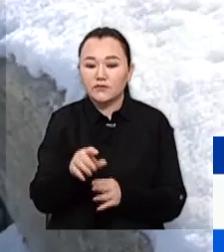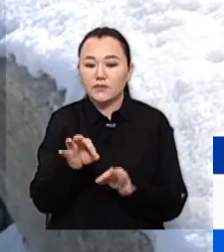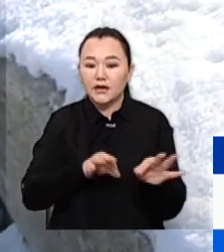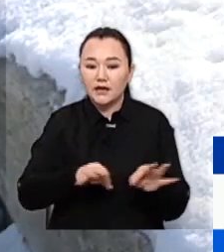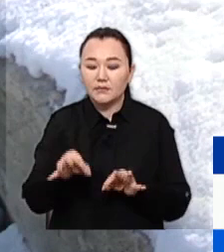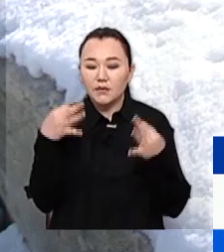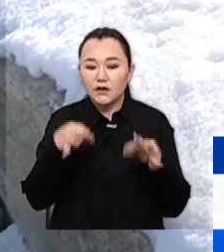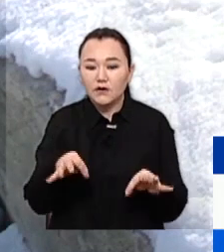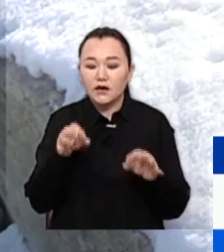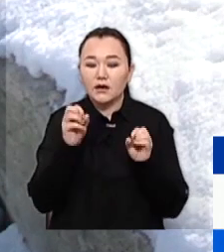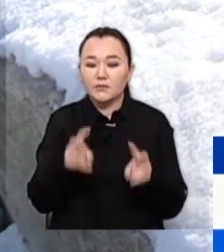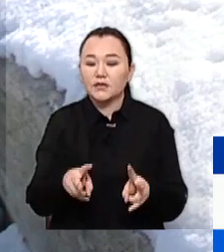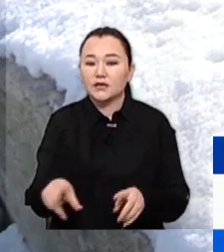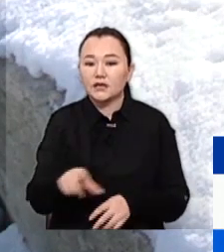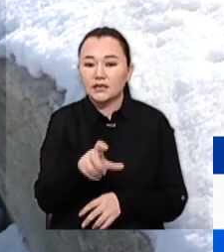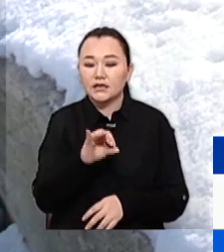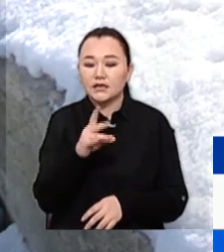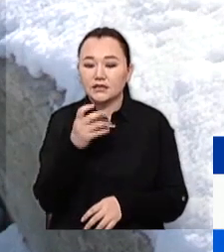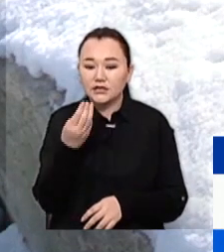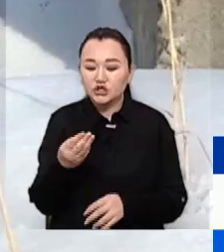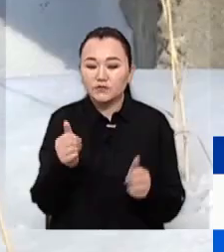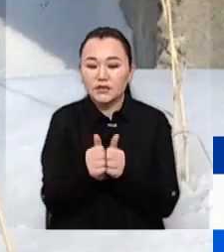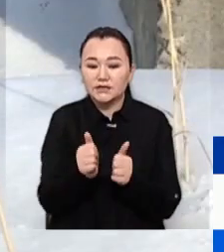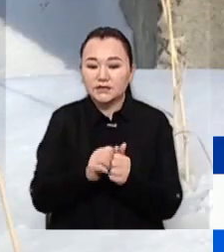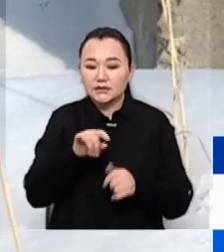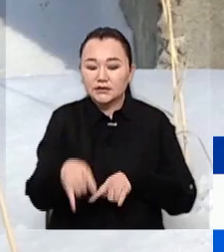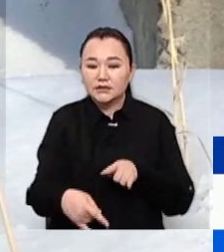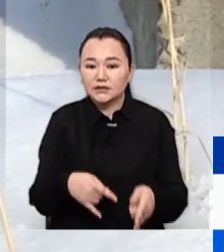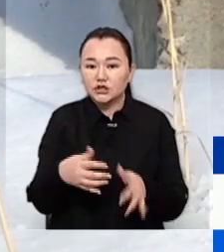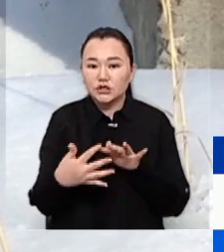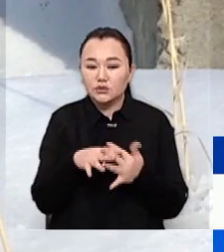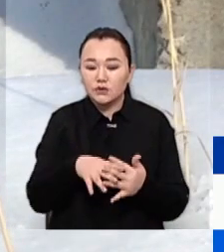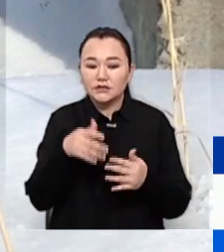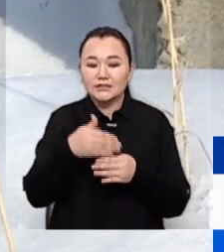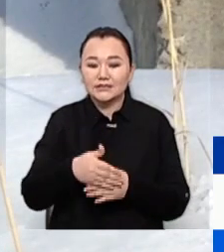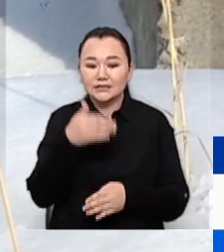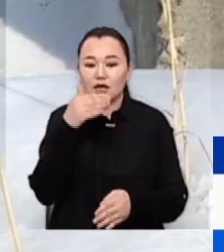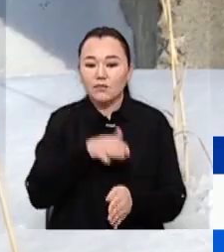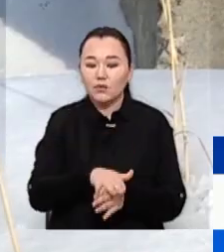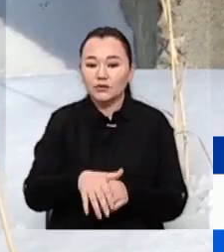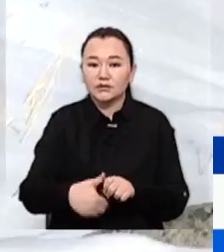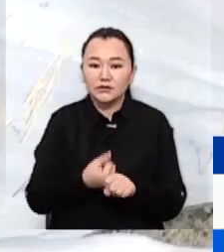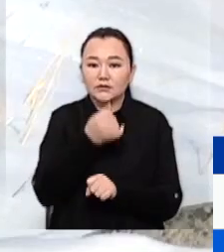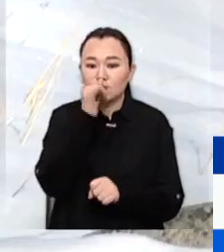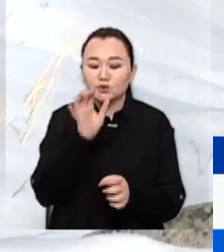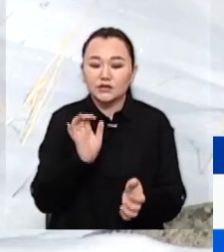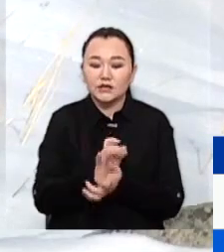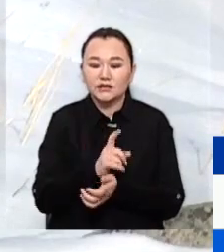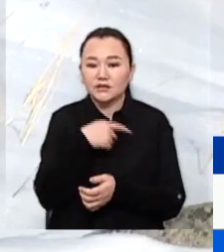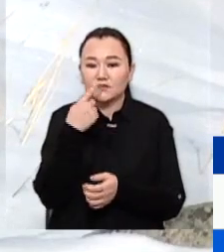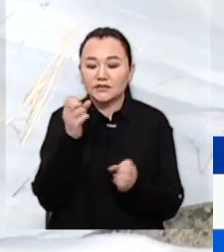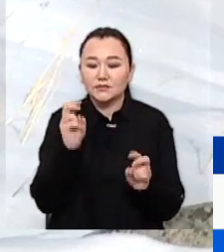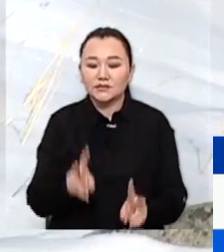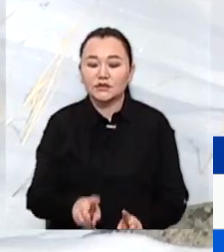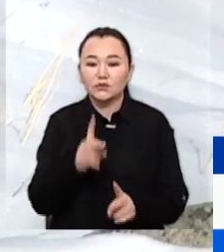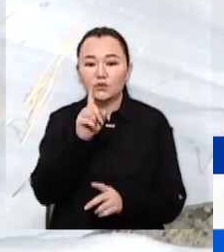позволит обезопасить реку Иртыш и колодцы ближайших сел. И пусть стена не решит вопрос полной ликвидации очага загрязнения, говорят